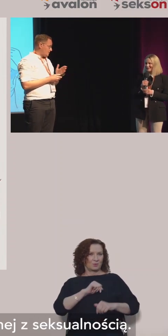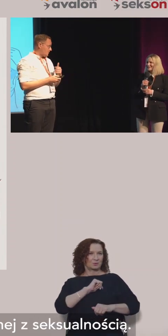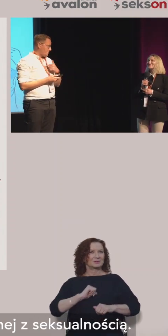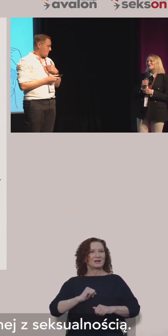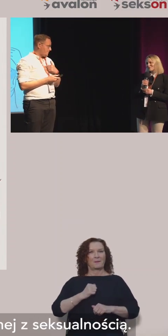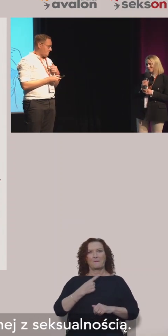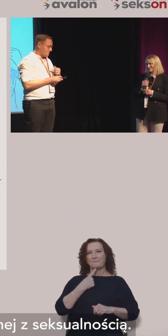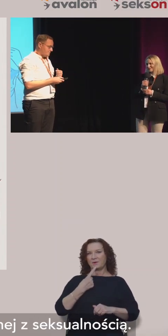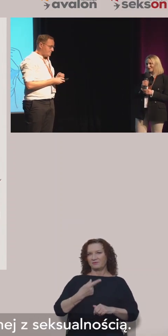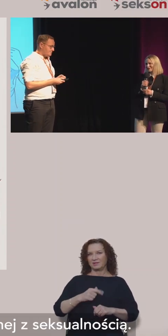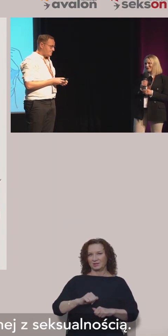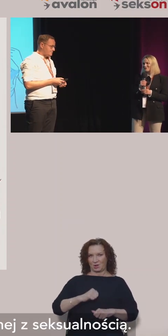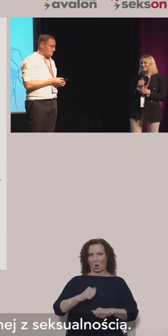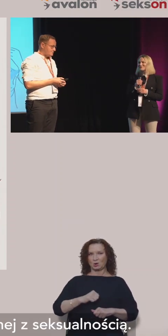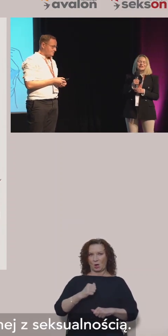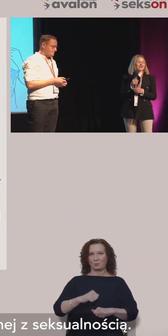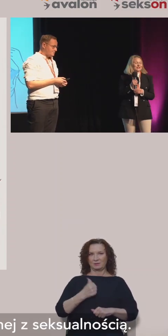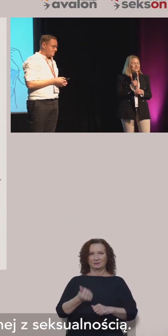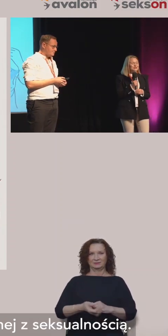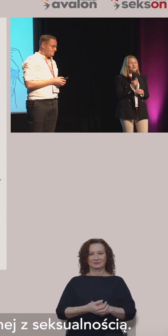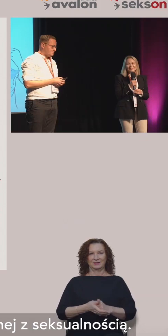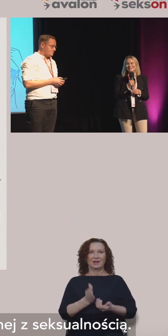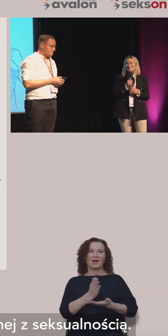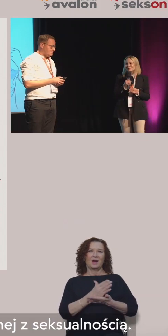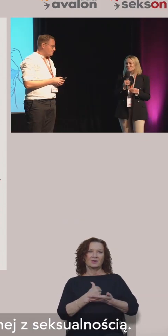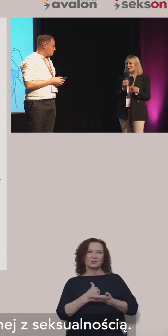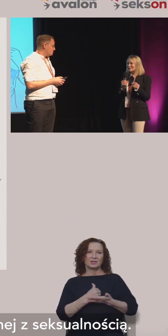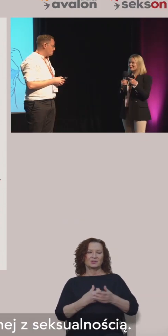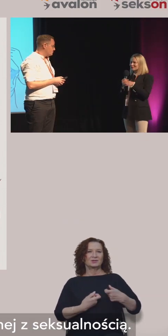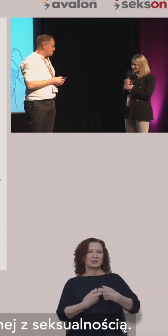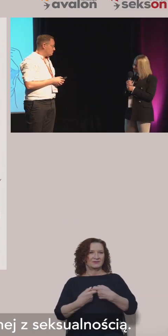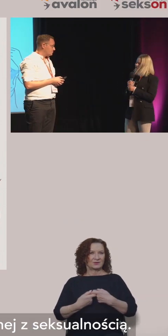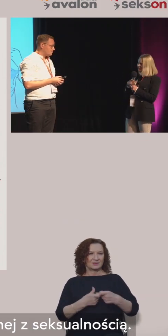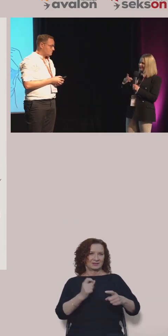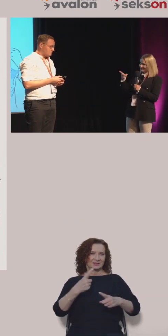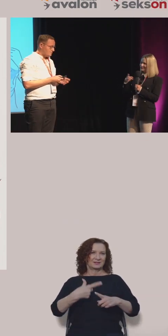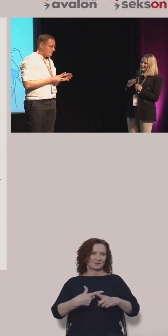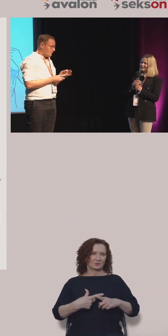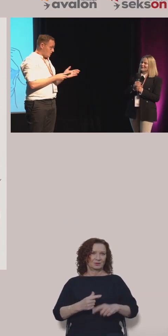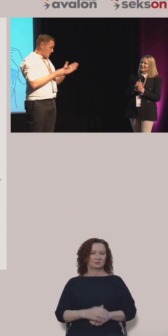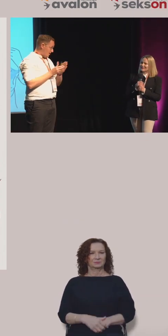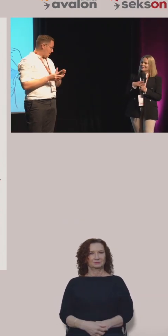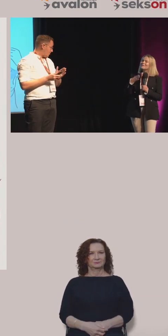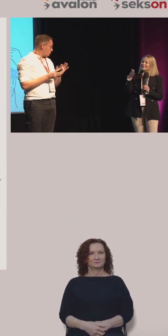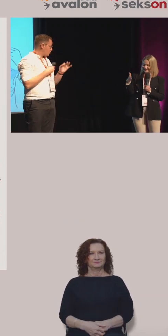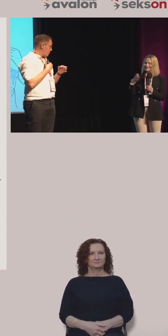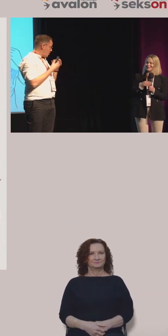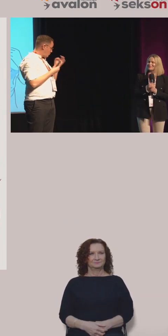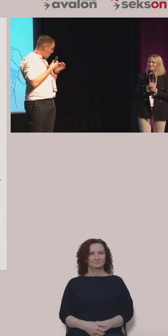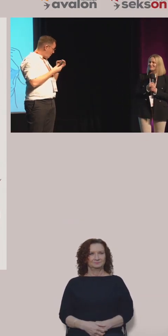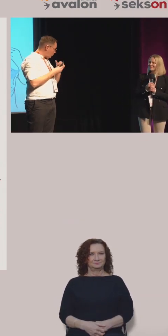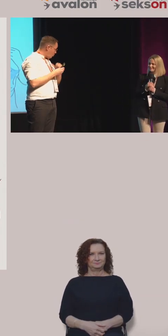przedstawić i opowiedzieć o części związanej z seksualnością.